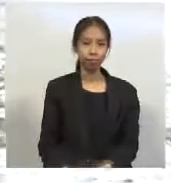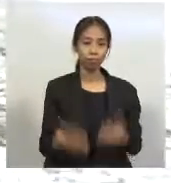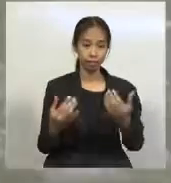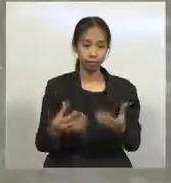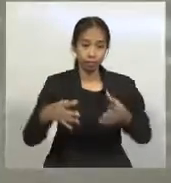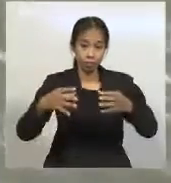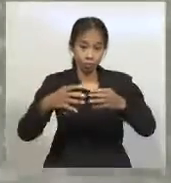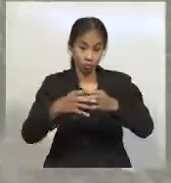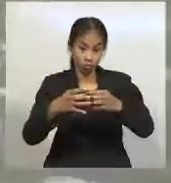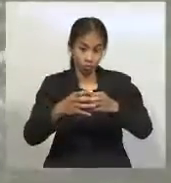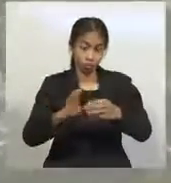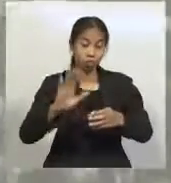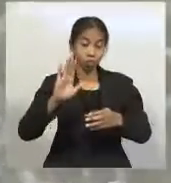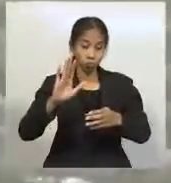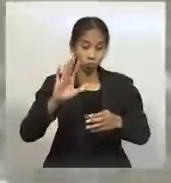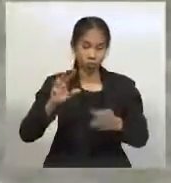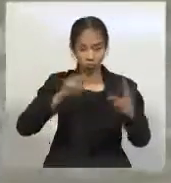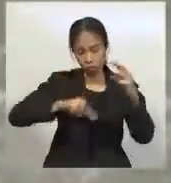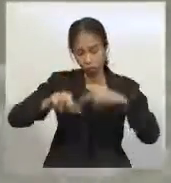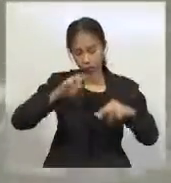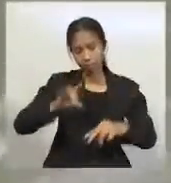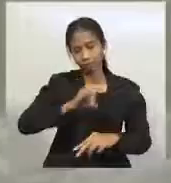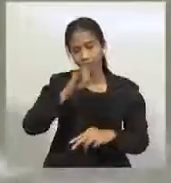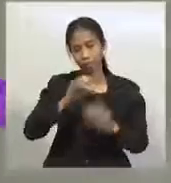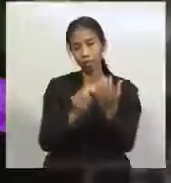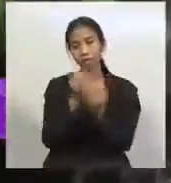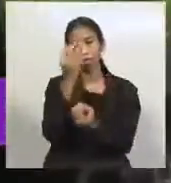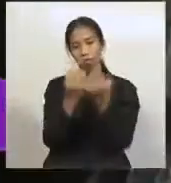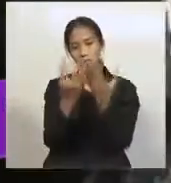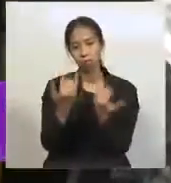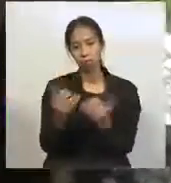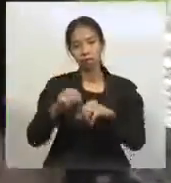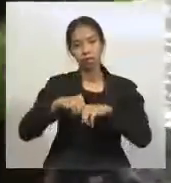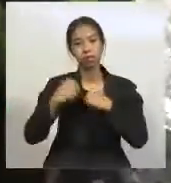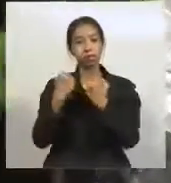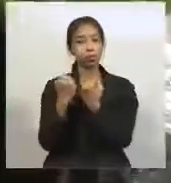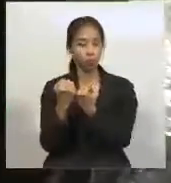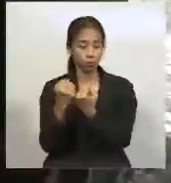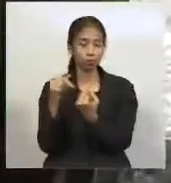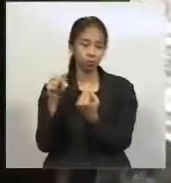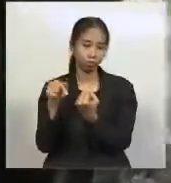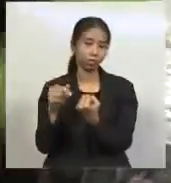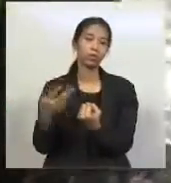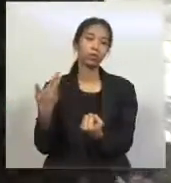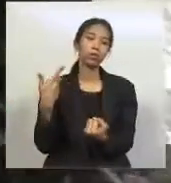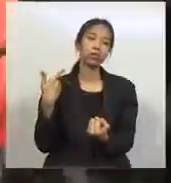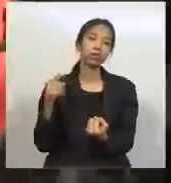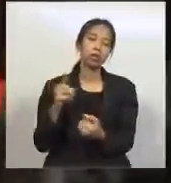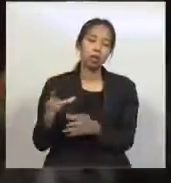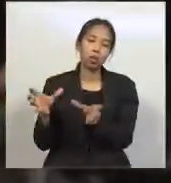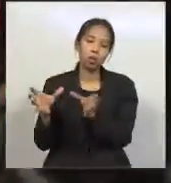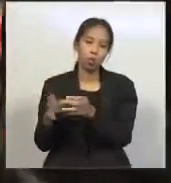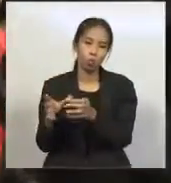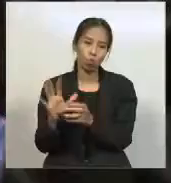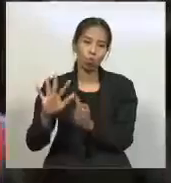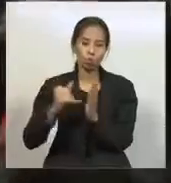โดยทีมกู้ภัยกรมอุทยานแห่งชาติสัตว์ป่าและพันธุ์พืชพร้อมด้วยทีมเจ้าหน้าที่สมาคมตอบโต้ภัยพิบัติแห่งประเทศไทยและทีมกู้